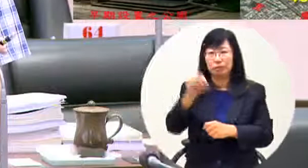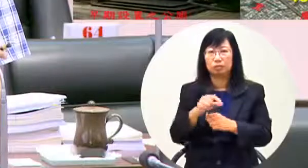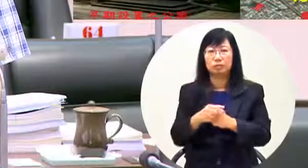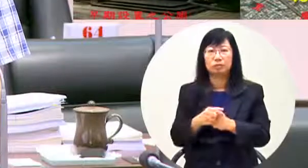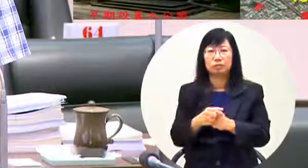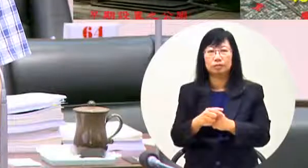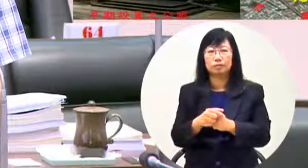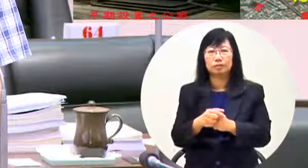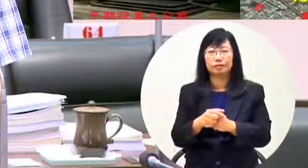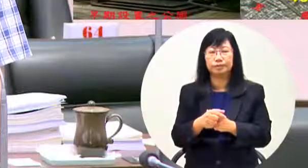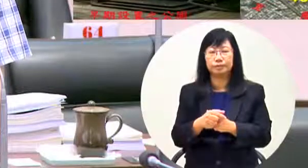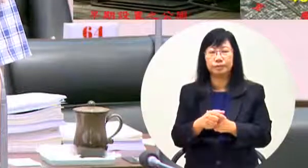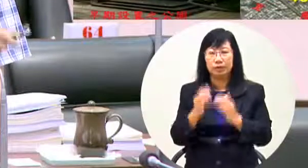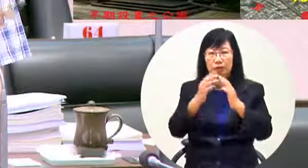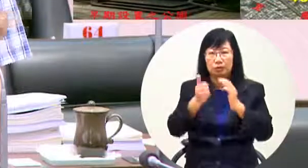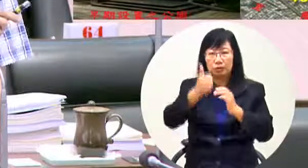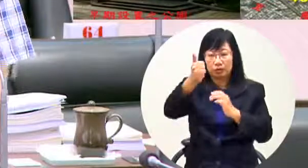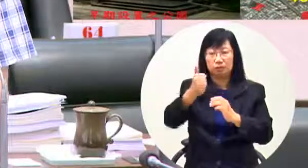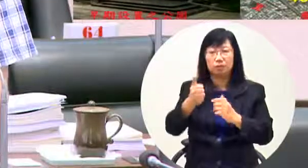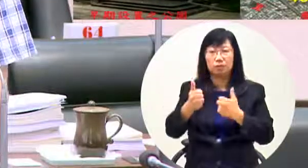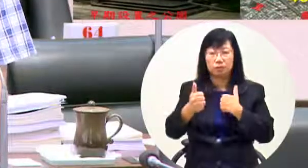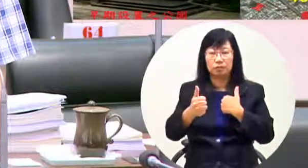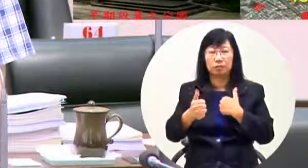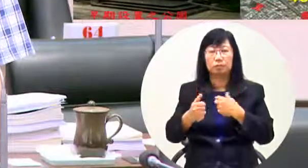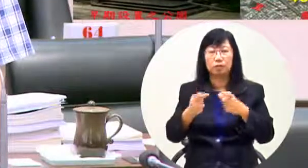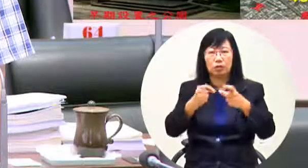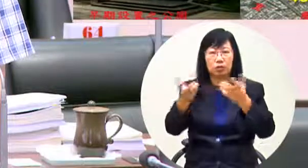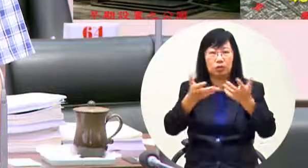公务考察的时候，许副处长